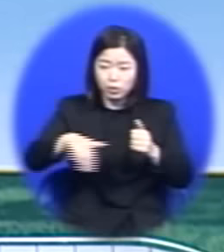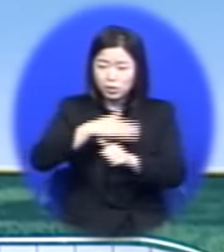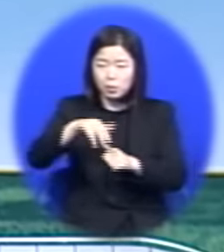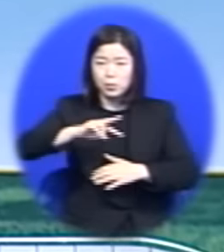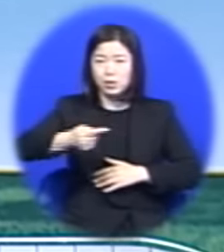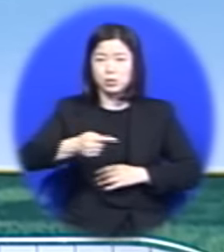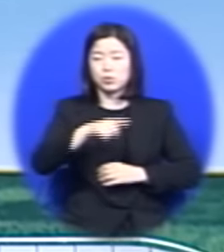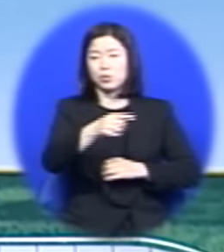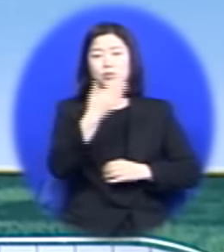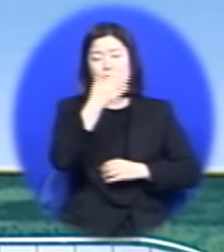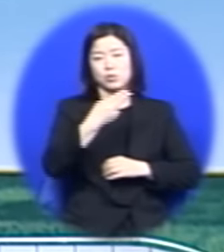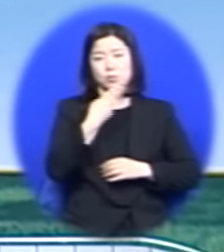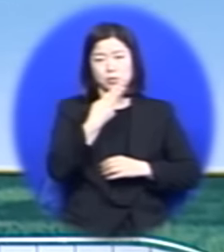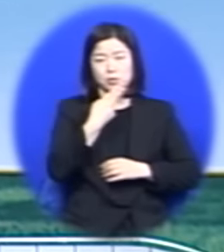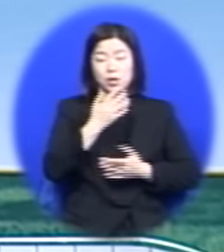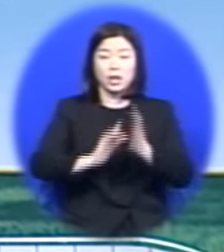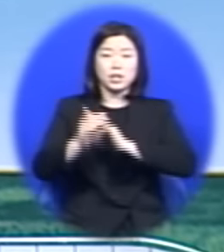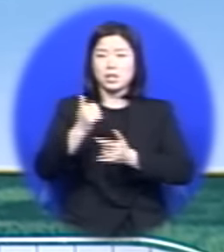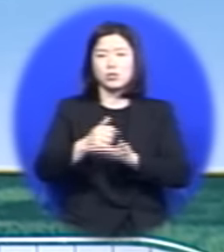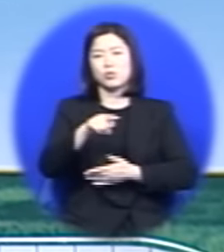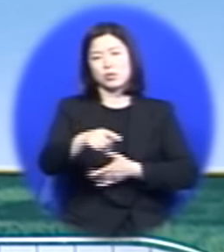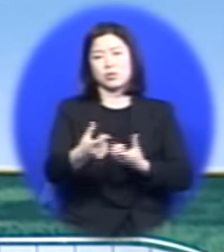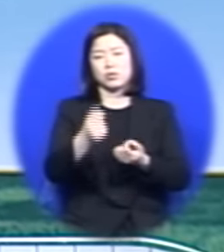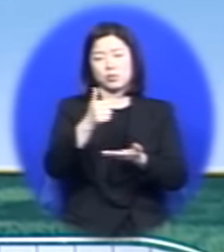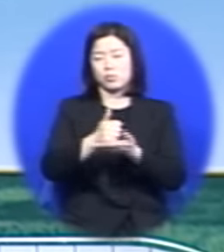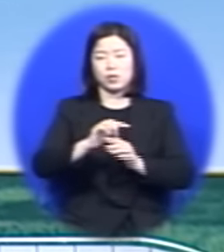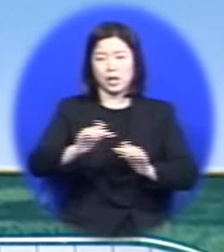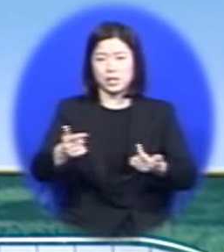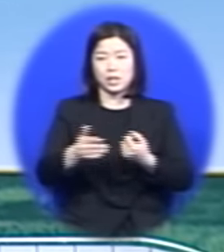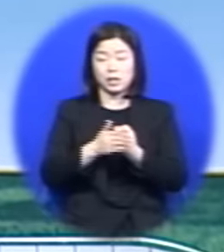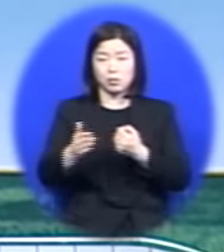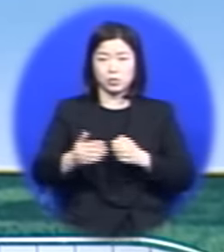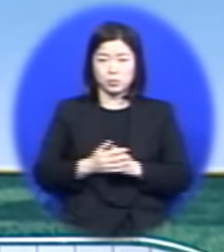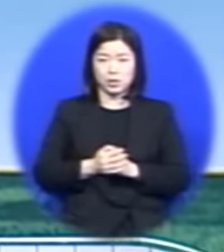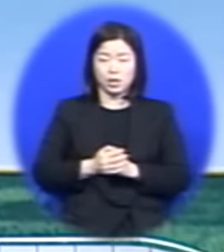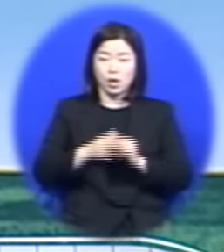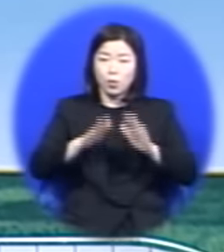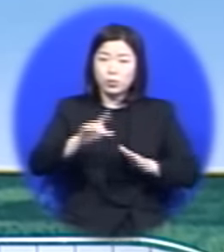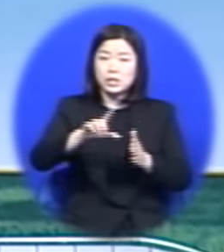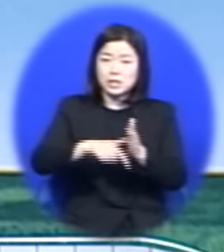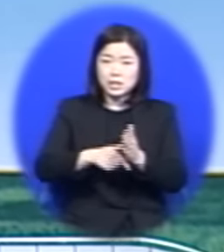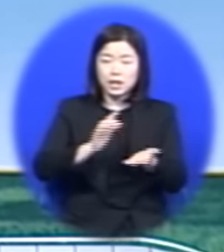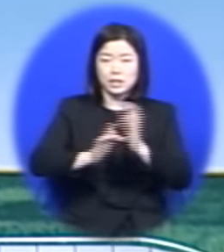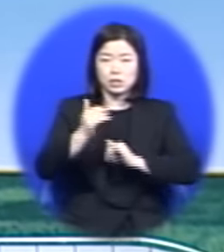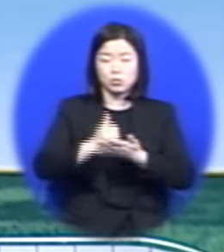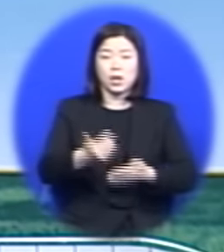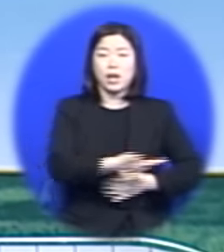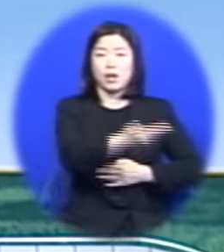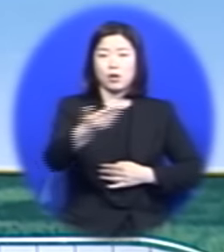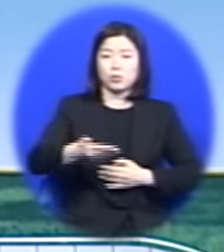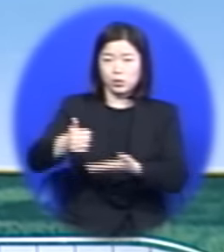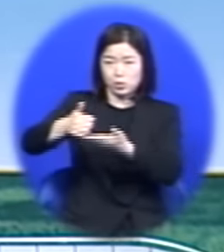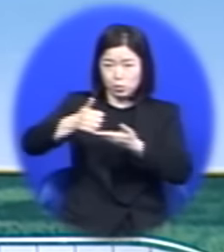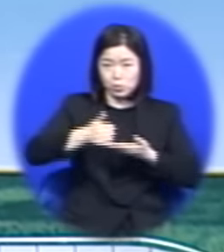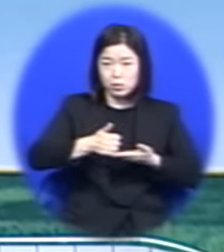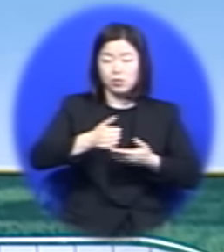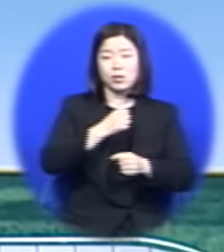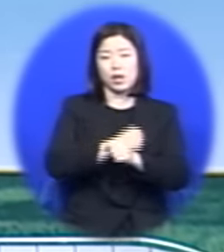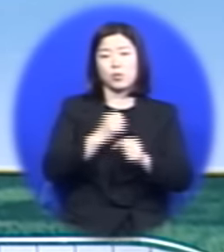예수님은 그런 분이 아니시잖아요. 오늘 이 시간에 예수님은 여러분들을 초청하는